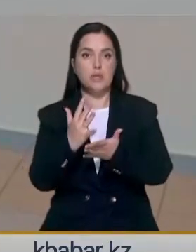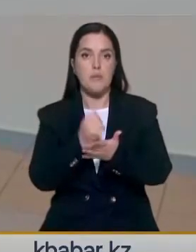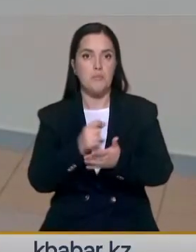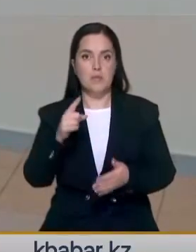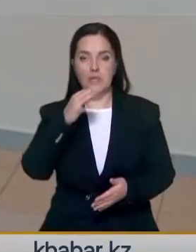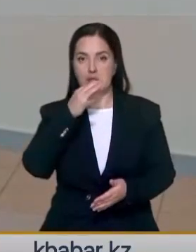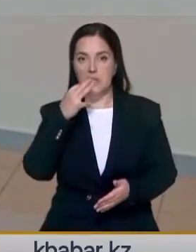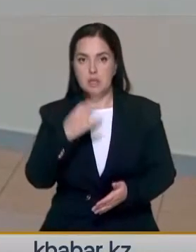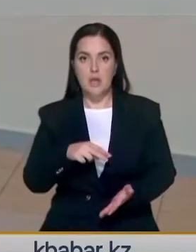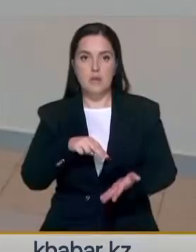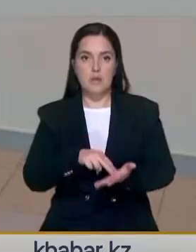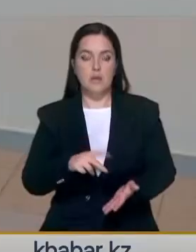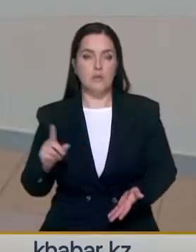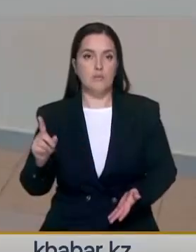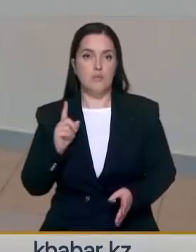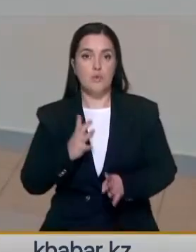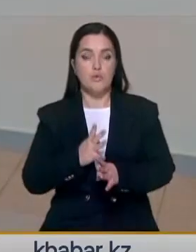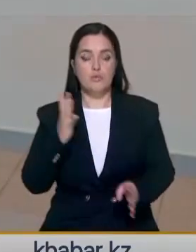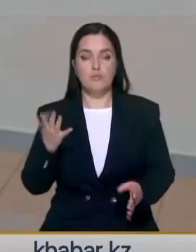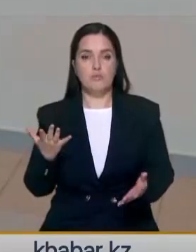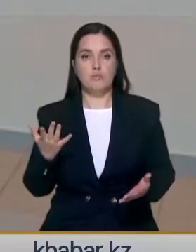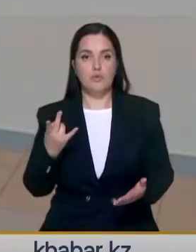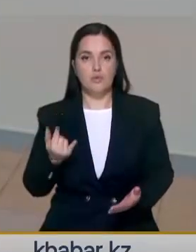нравится стоять в очереди но придётся потерпеть